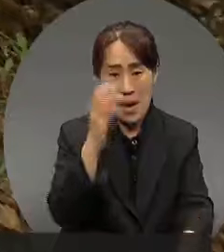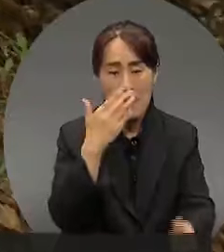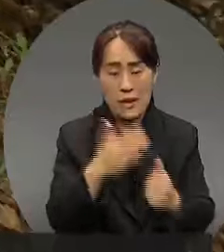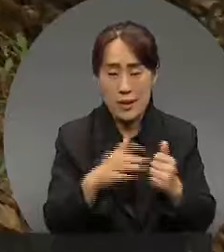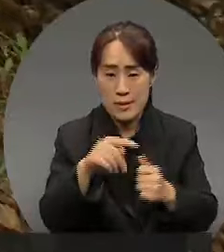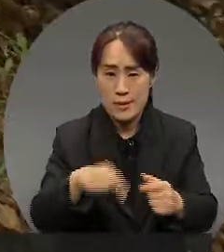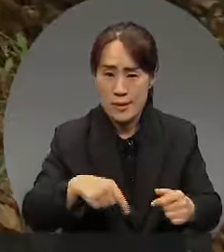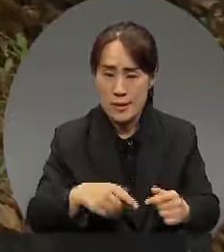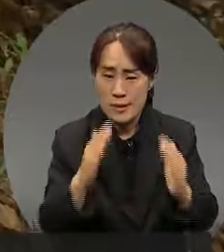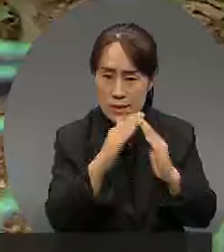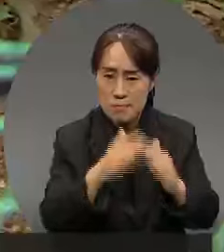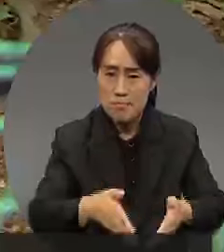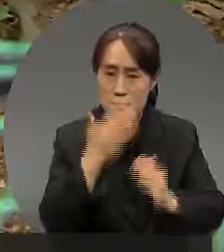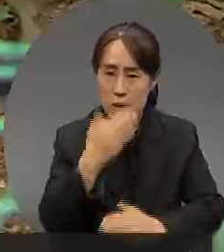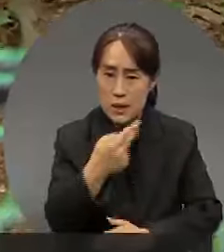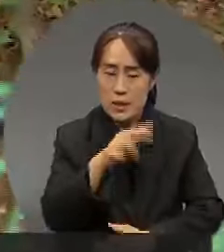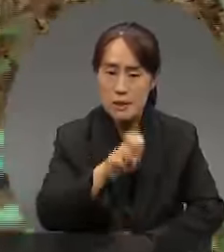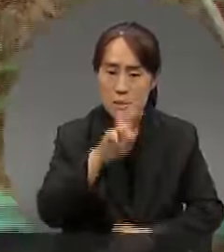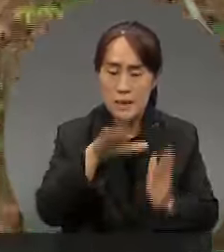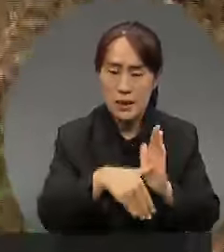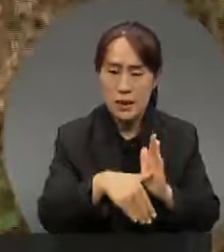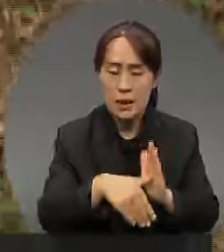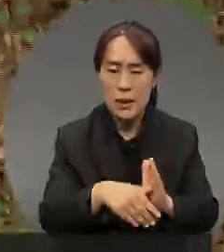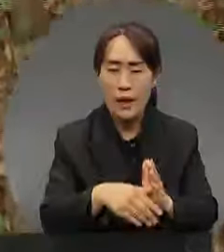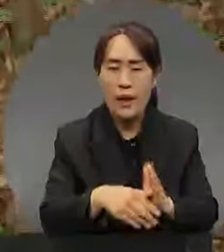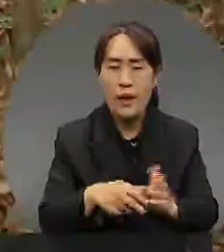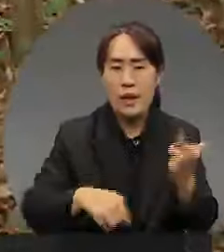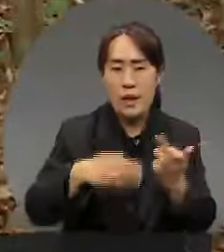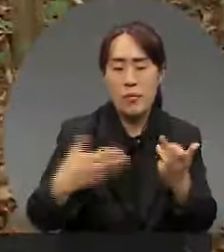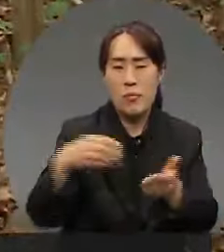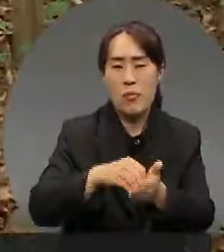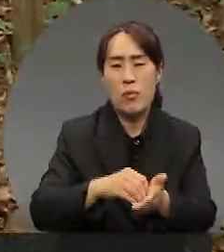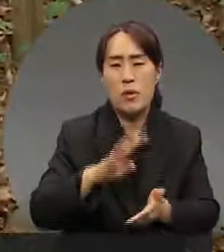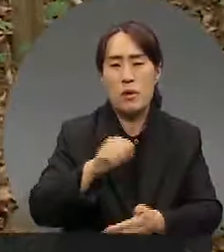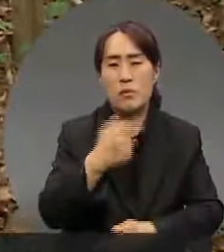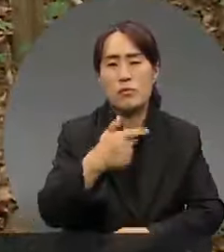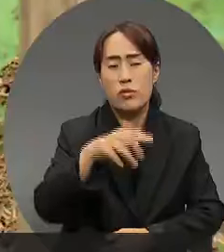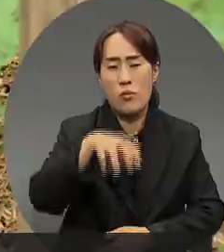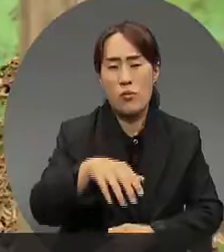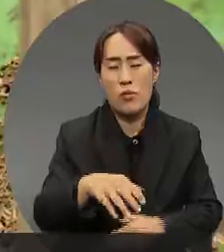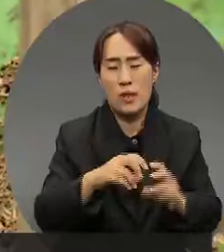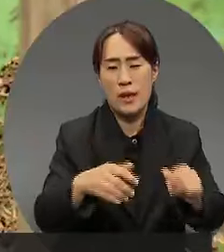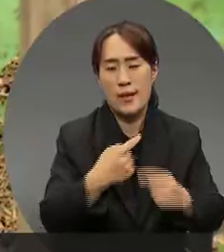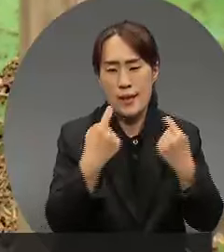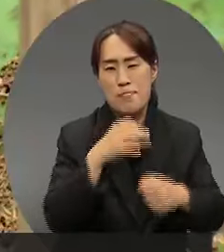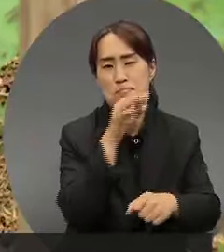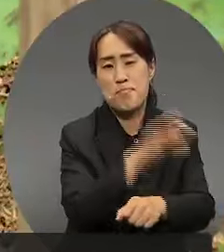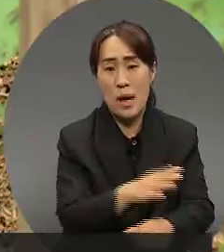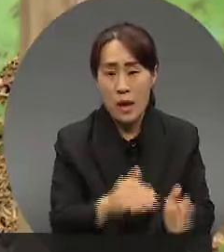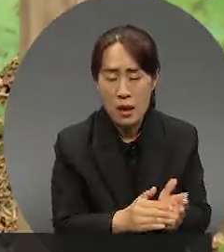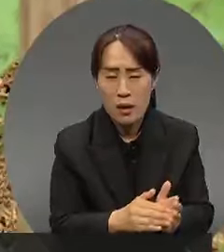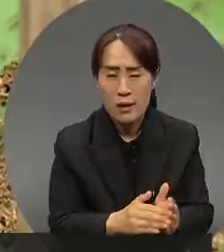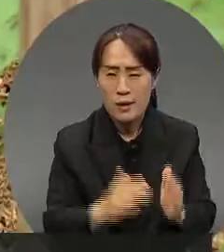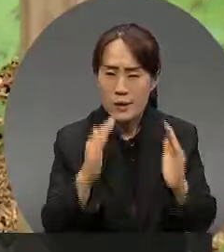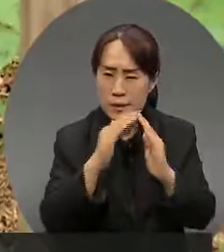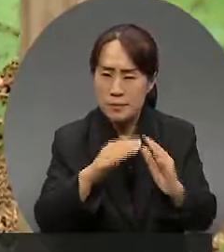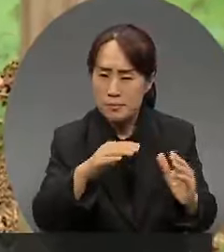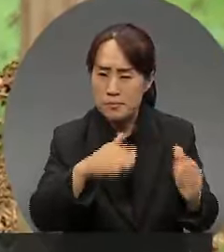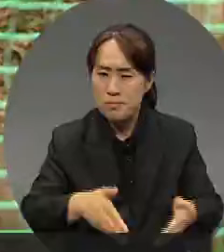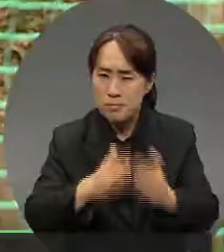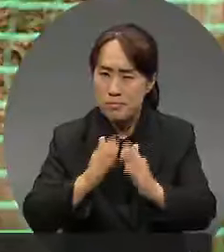가능해지자 지난 2022년 등산로를 포함한 4만 6천여 제곱미터 부지를 매입했습니다. 전원주택 단지를